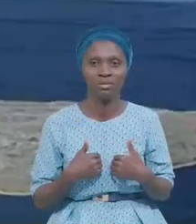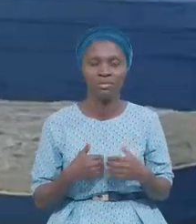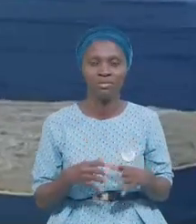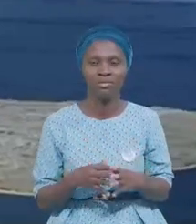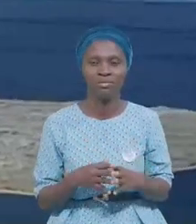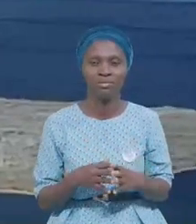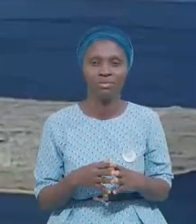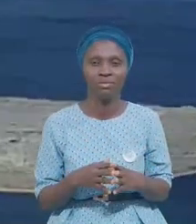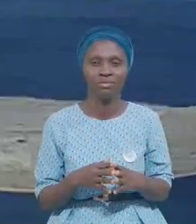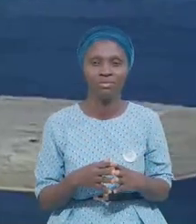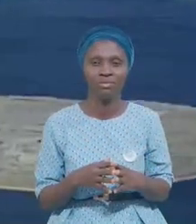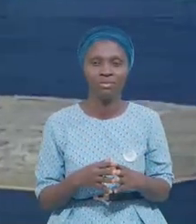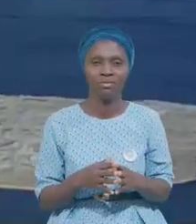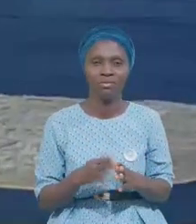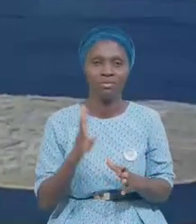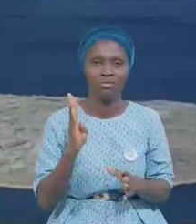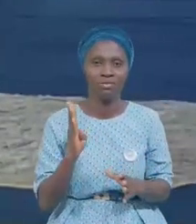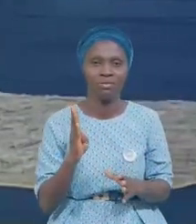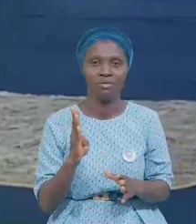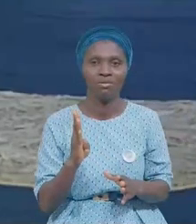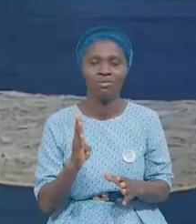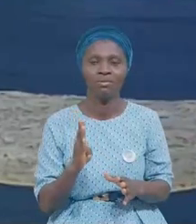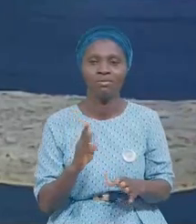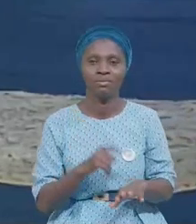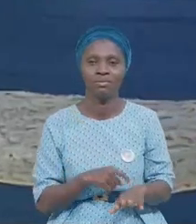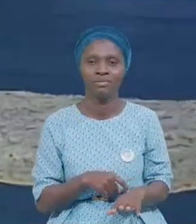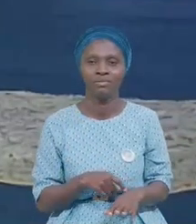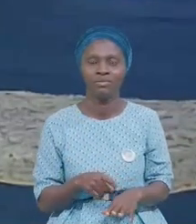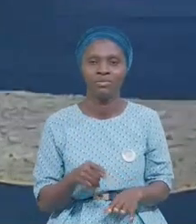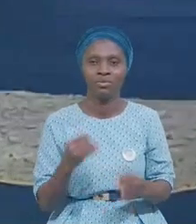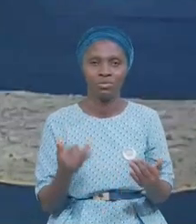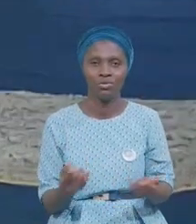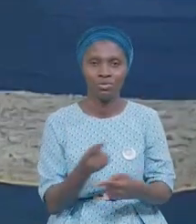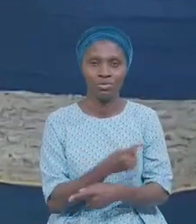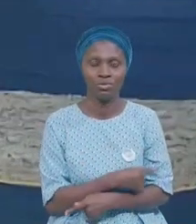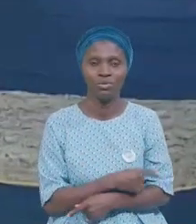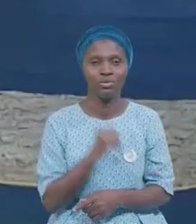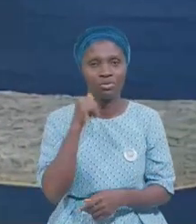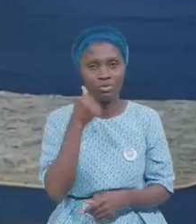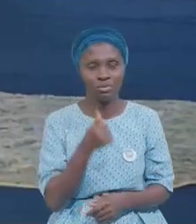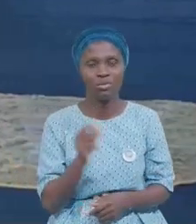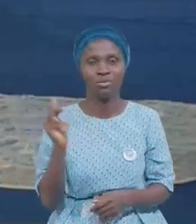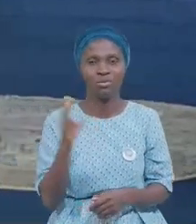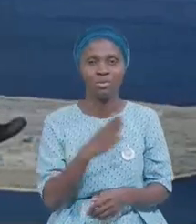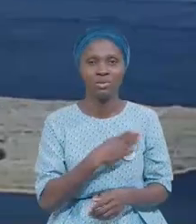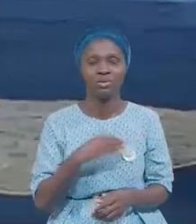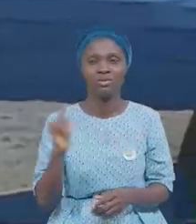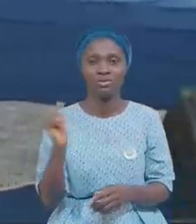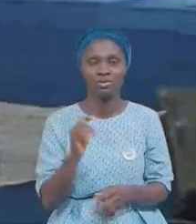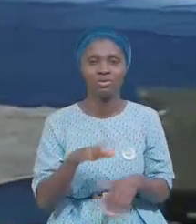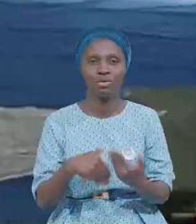Nous avons 4 sessions aujourd'hui, demain, nous avons lundi et mardi. Et tous